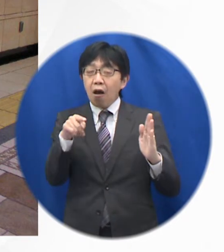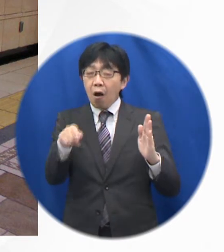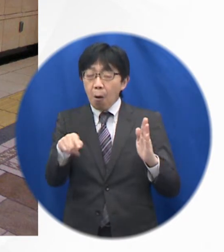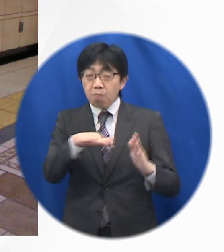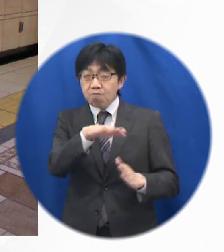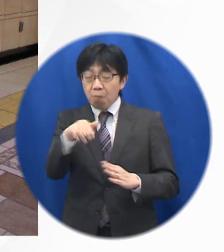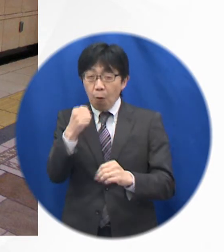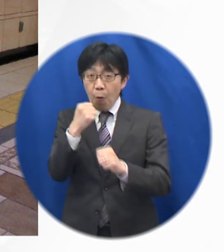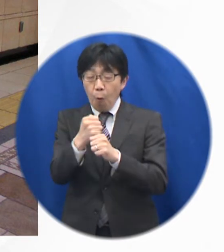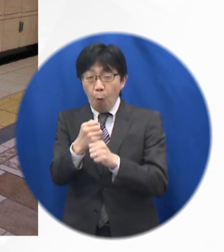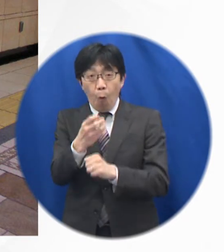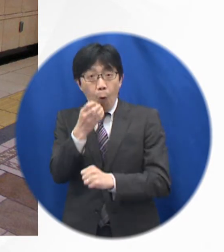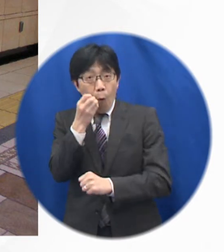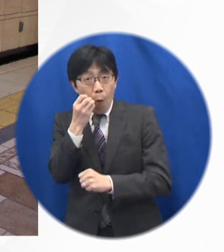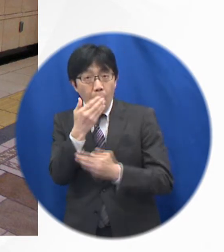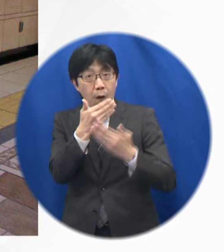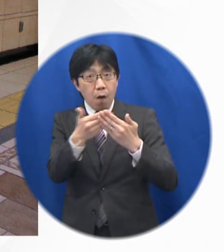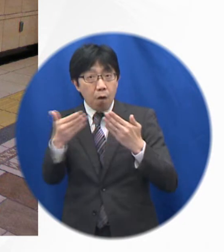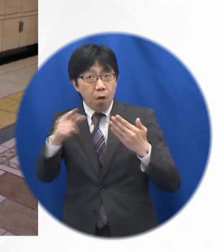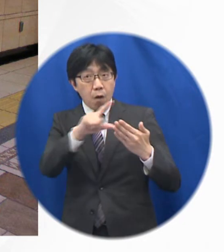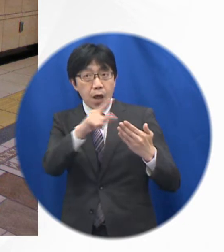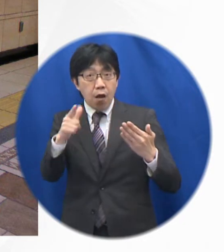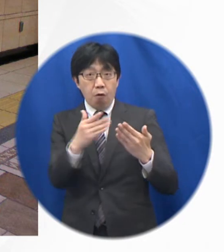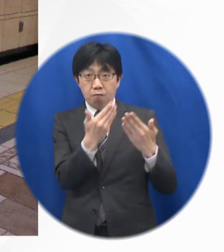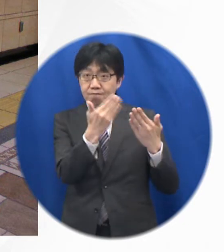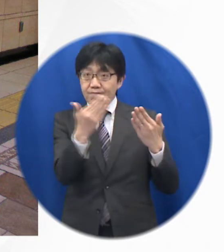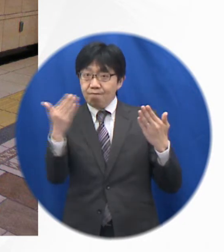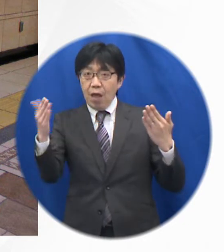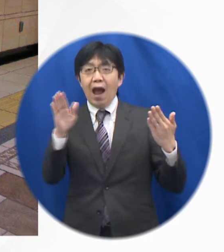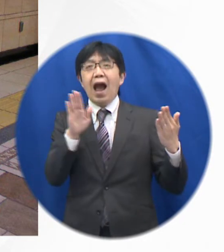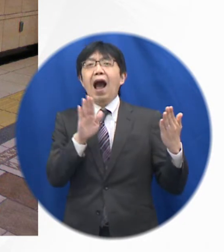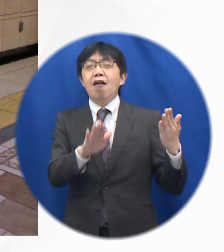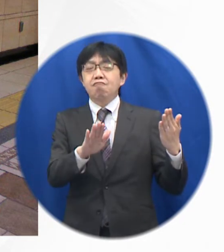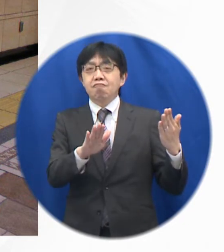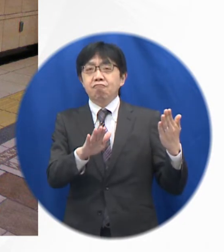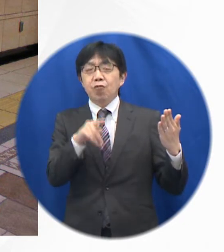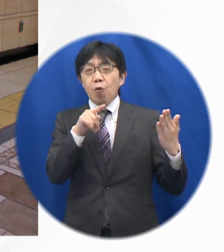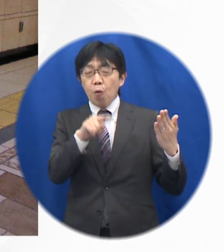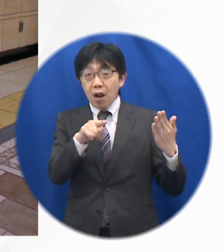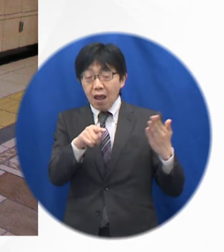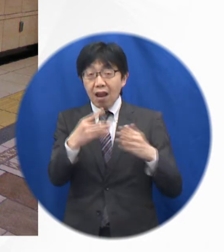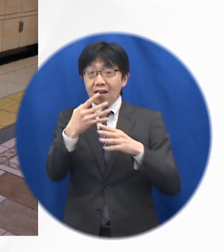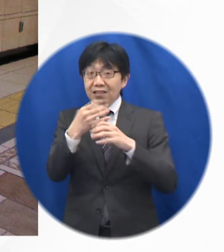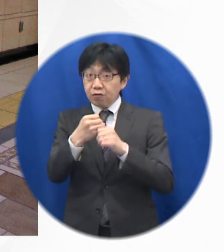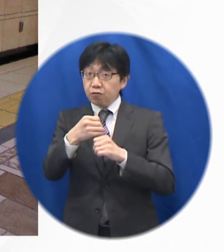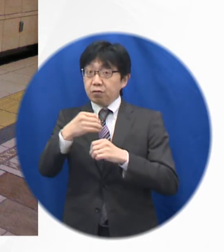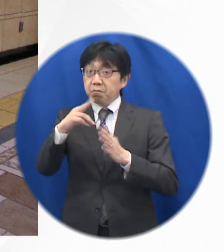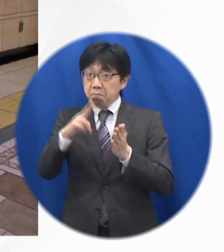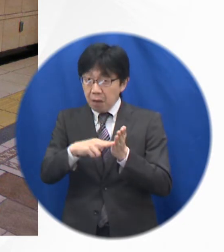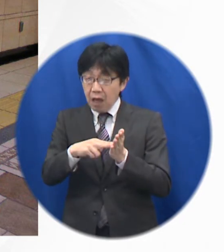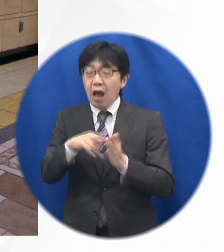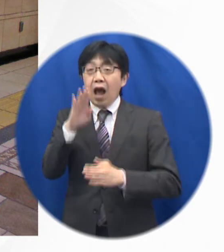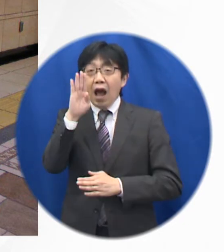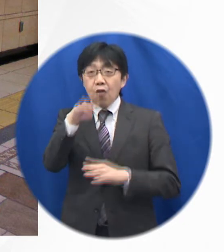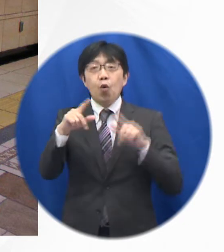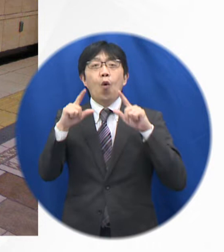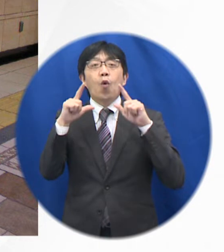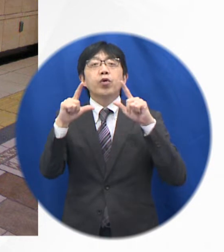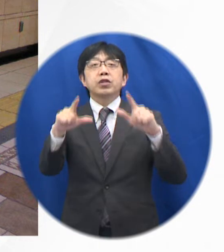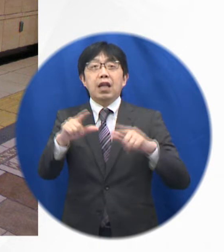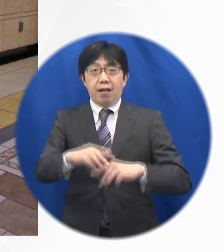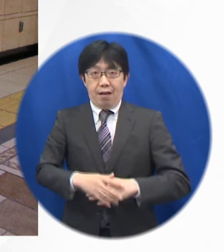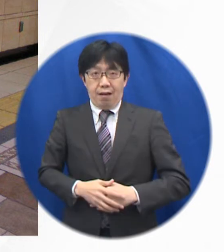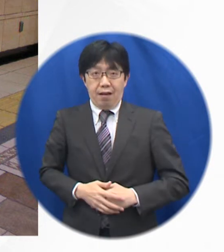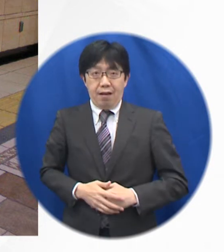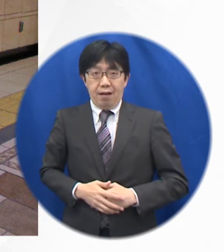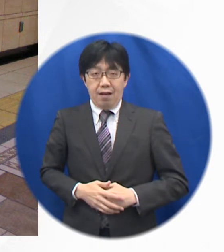れる作品の展示を予定しております。こちらも詳細が決まりましたらまたお知らせしたいと思い